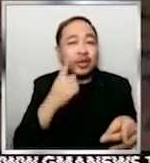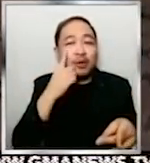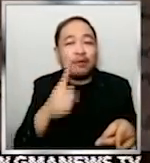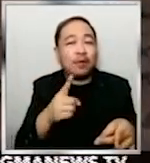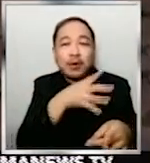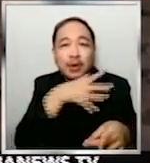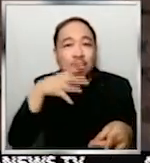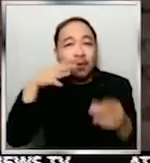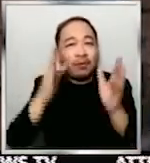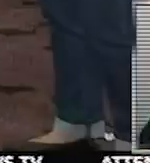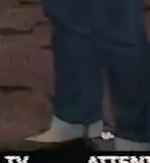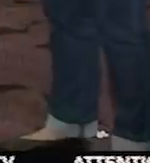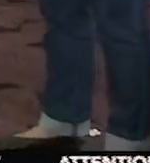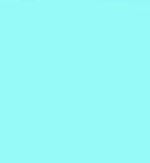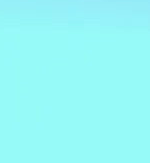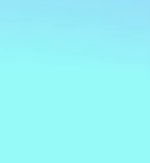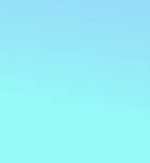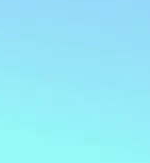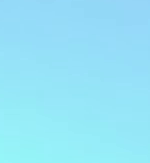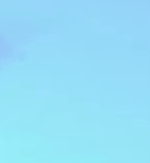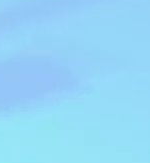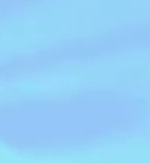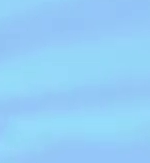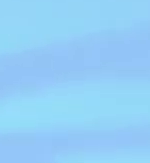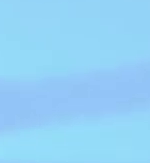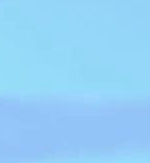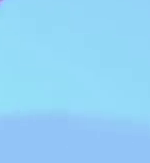Nakatuto, 24 oras.